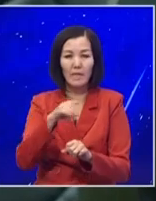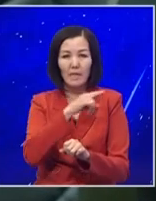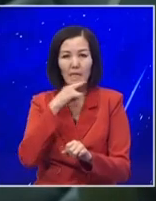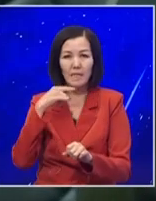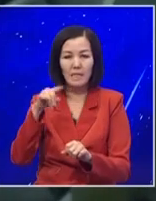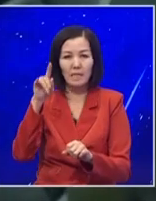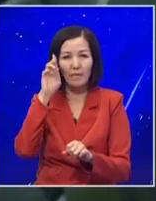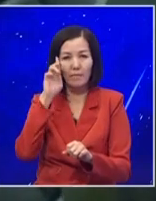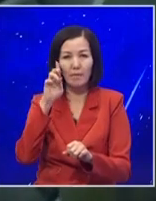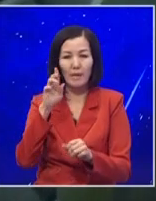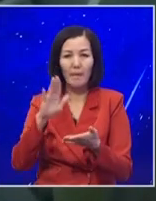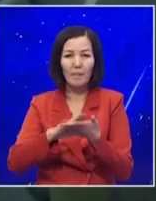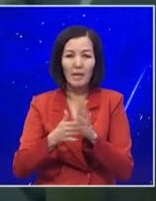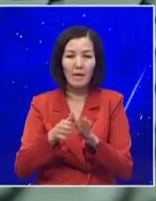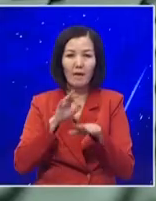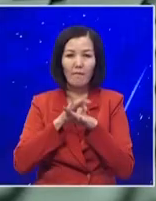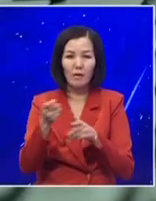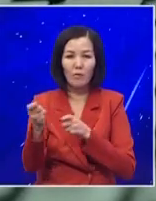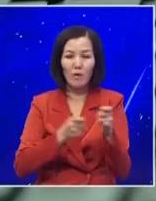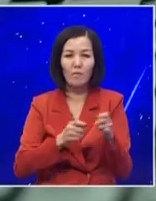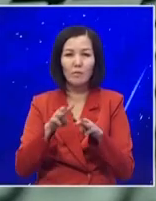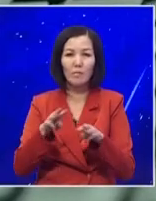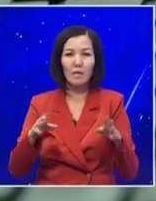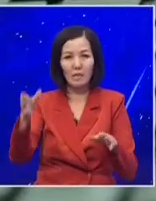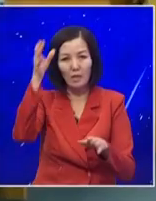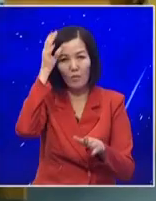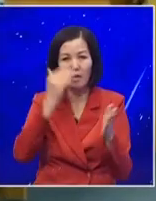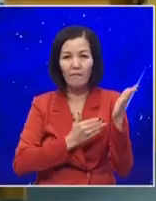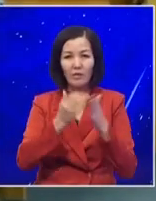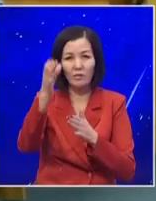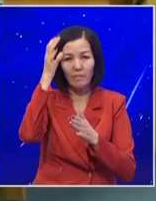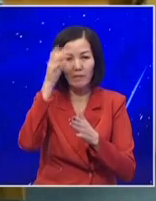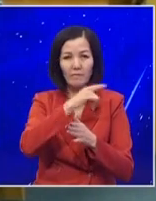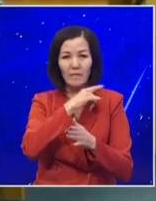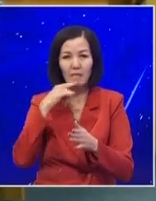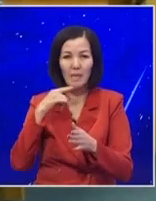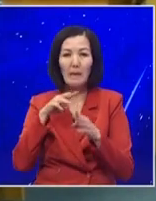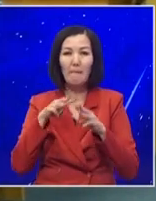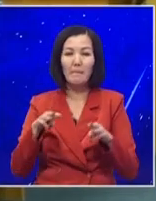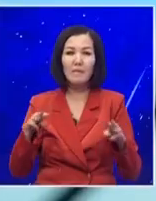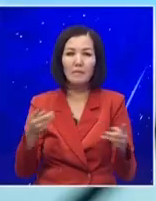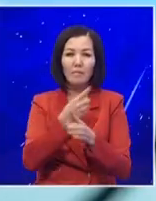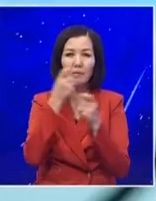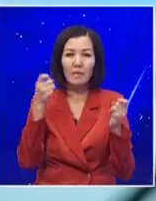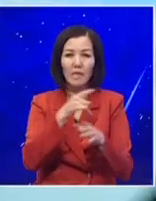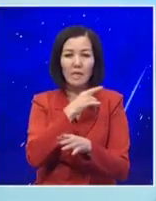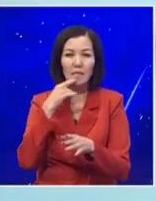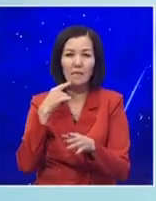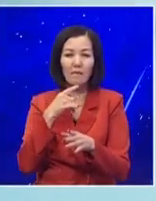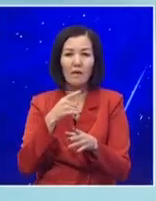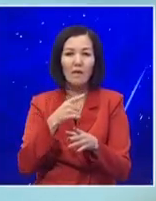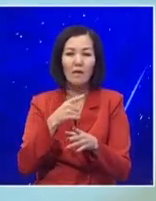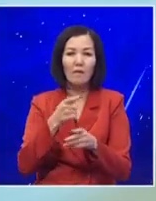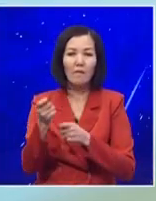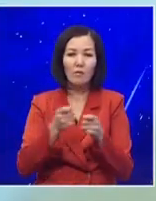Федерации провели переговоры с руководством Министерства науки и высшего образования России, Министерства просвещения России